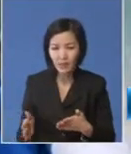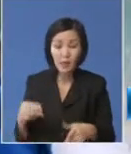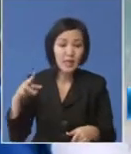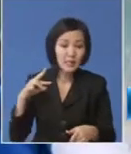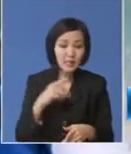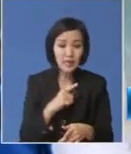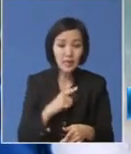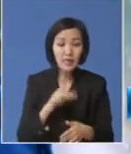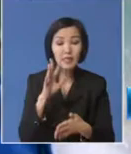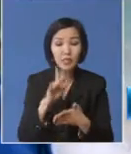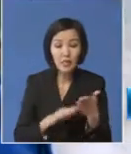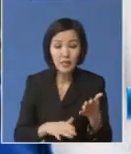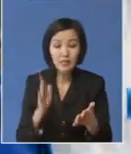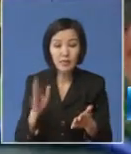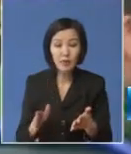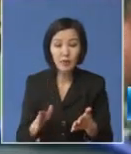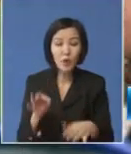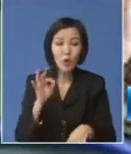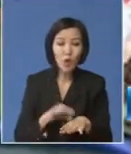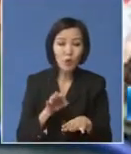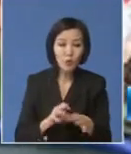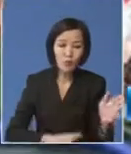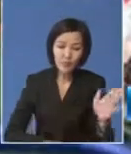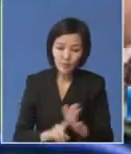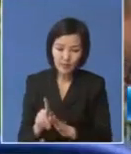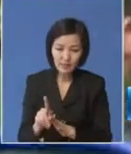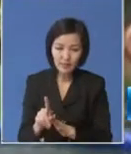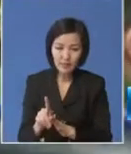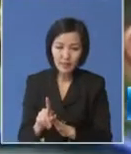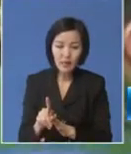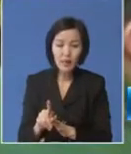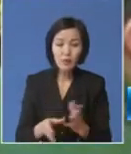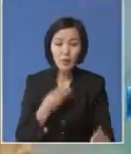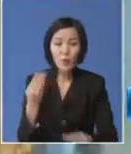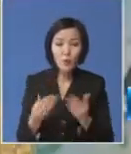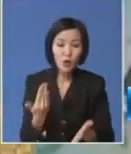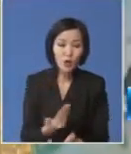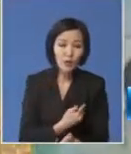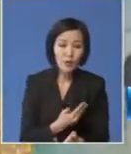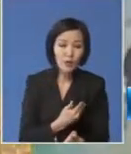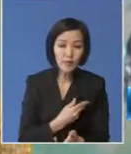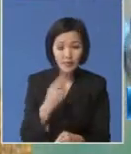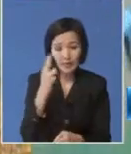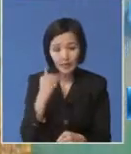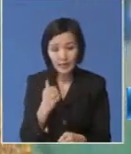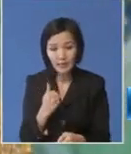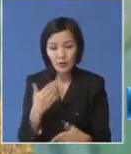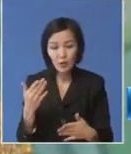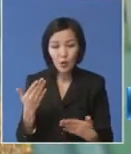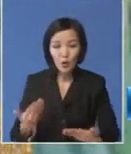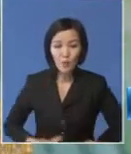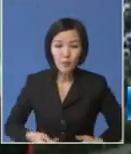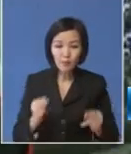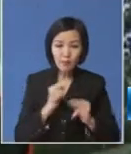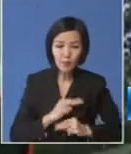әрі қарай жалғастыра беру аталған дерттің басты белгілері екенін айтады. Ойынға құмар адамдардың мұндай әдеті оның жеке өмірі мен